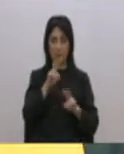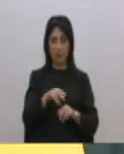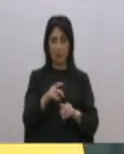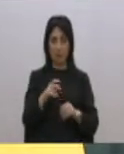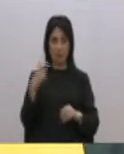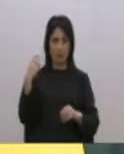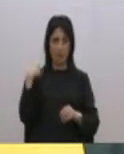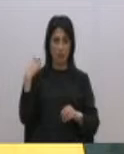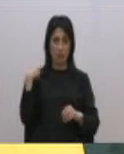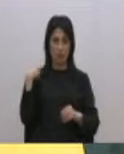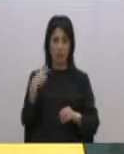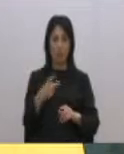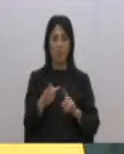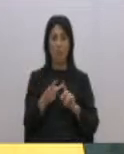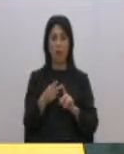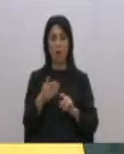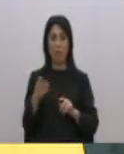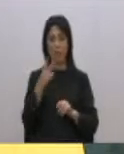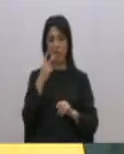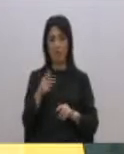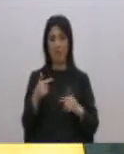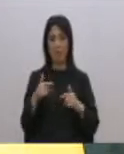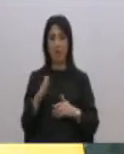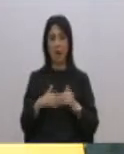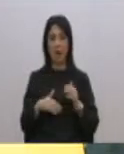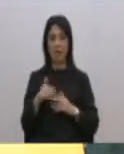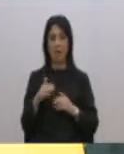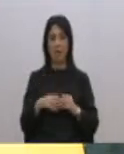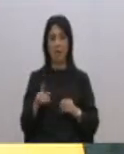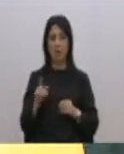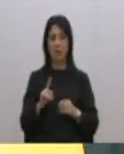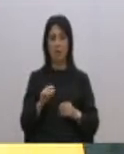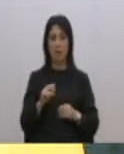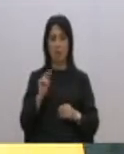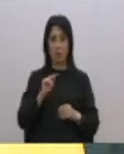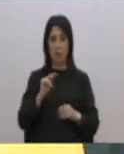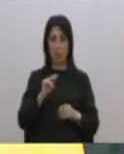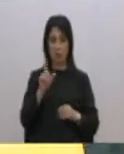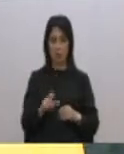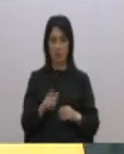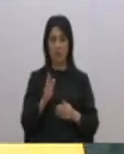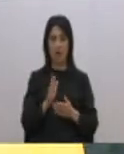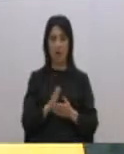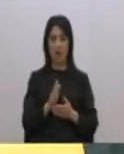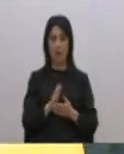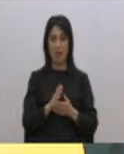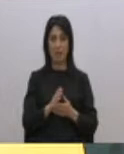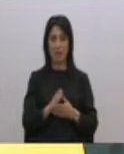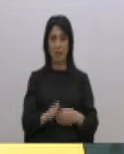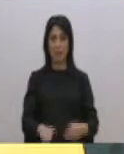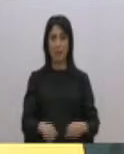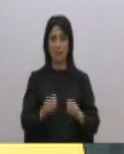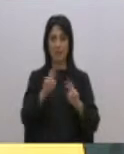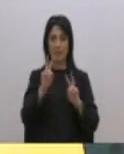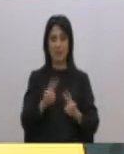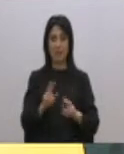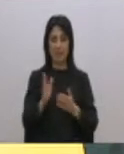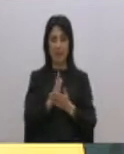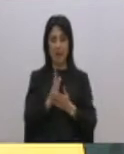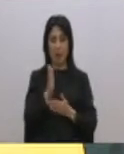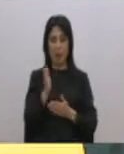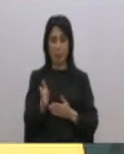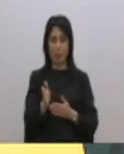წოდება, ხოლო მეორე მხრივ ხედავთ პრაქტიკას, რომ მოსამსახურე არის სპეციალურ